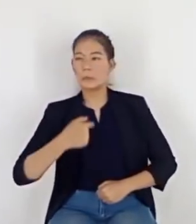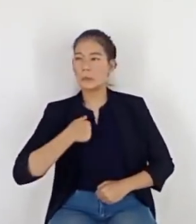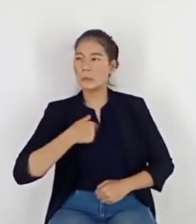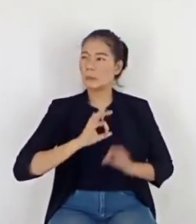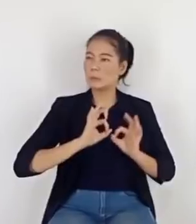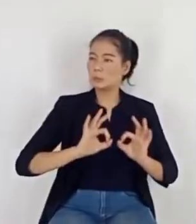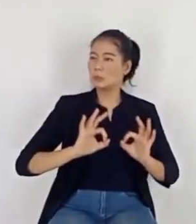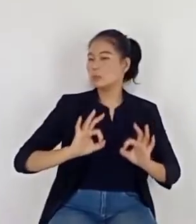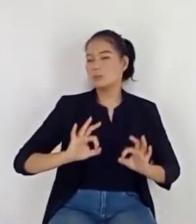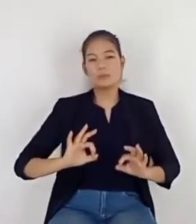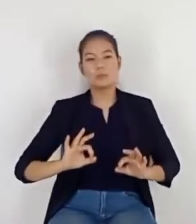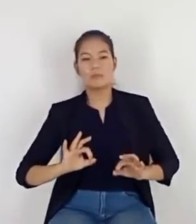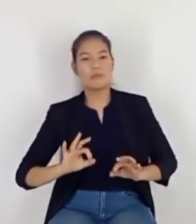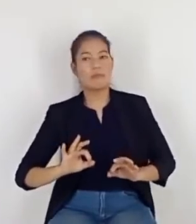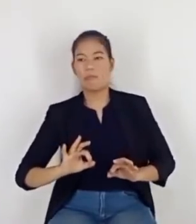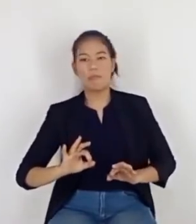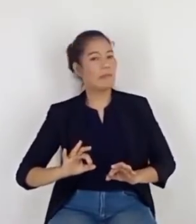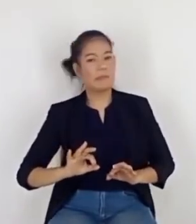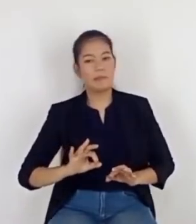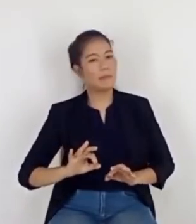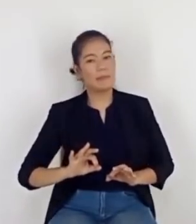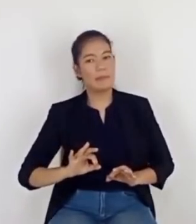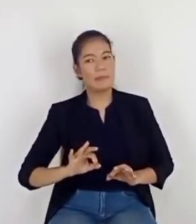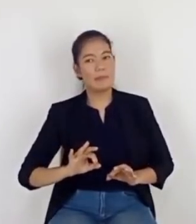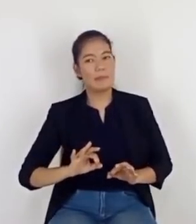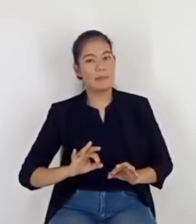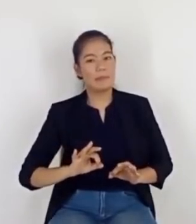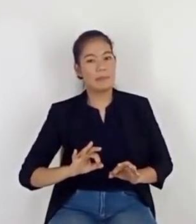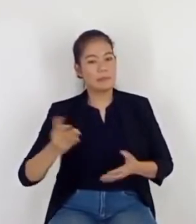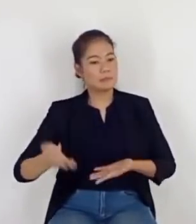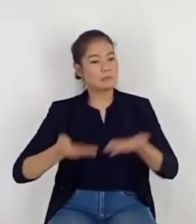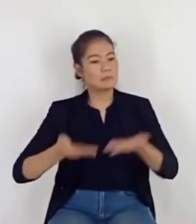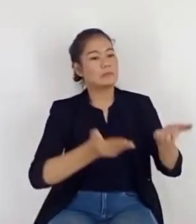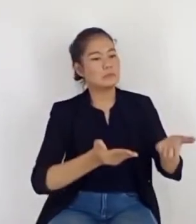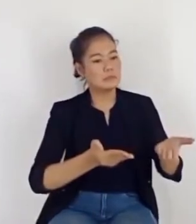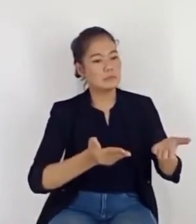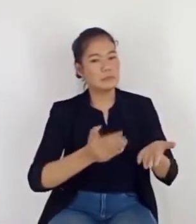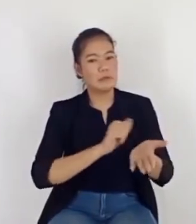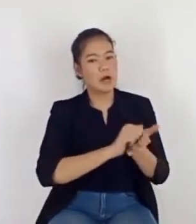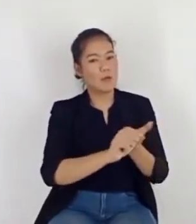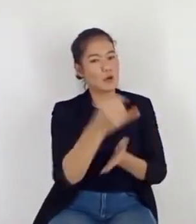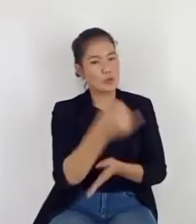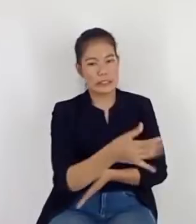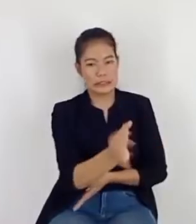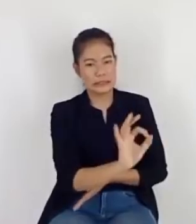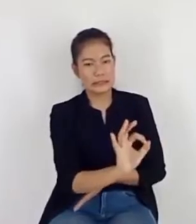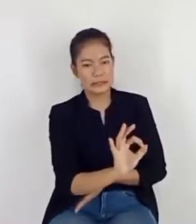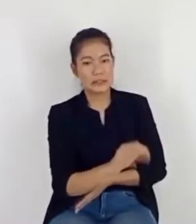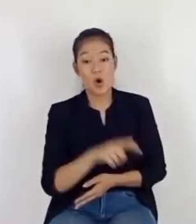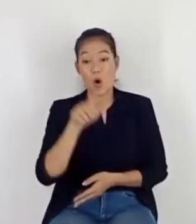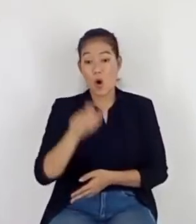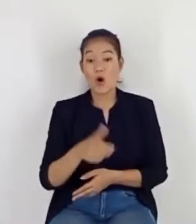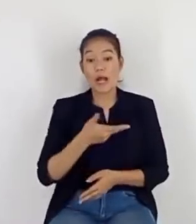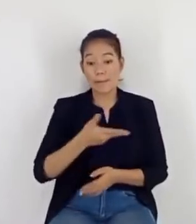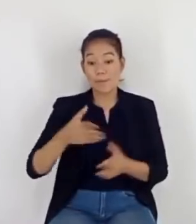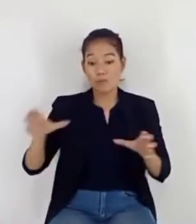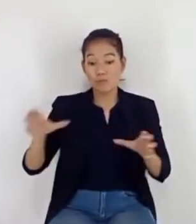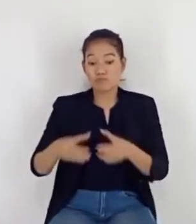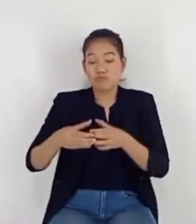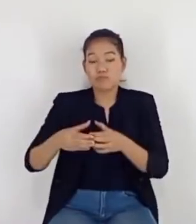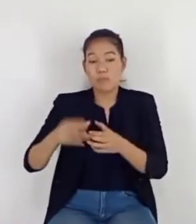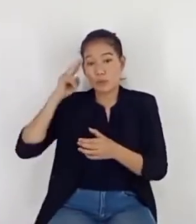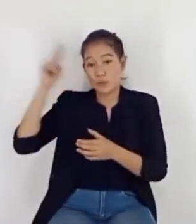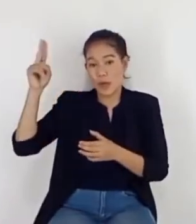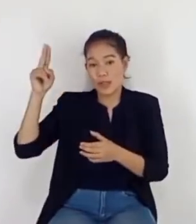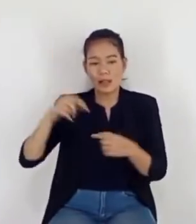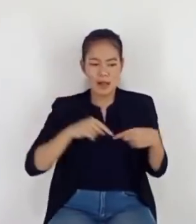suci, tidak akan pernah diberikan pengampunan. Jadi orang yang mau bersekutu dengan Tuhan,